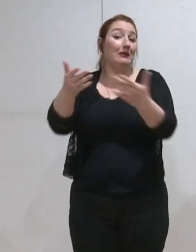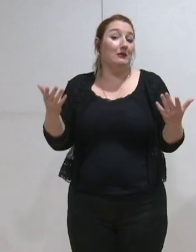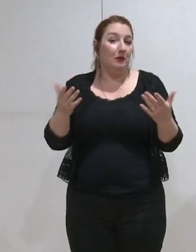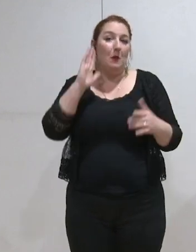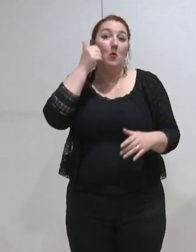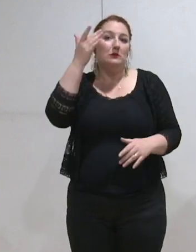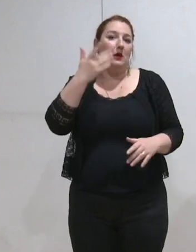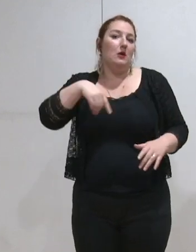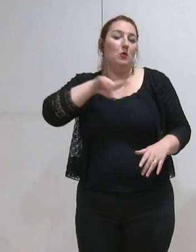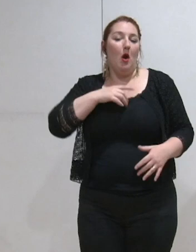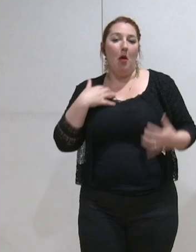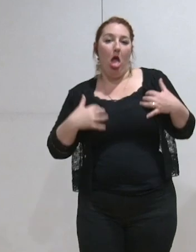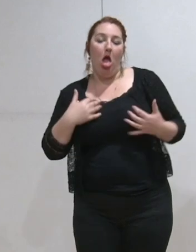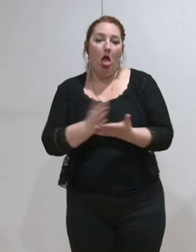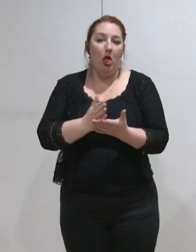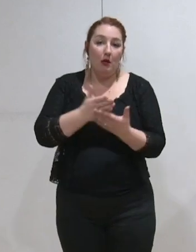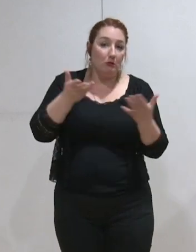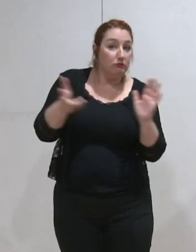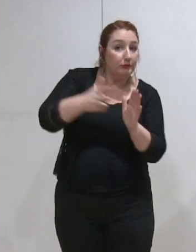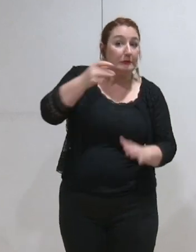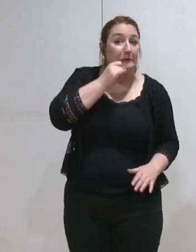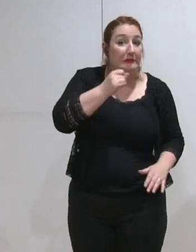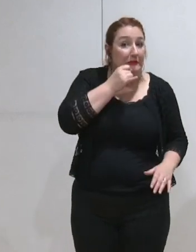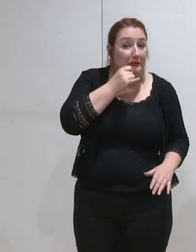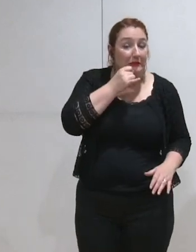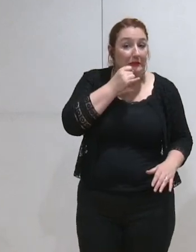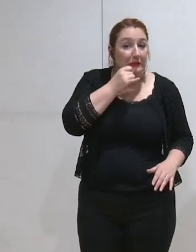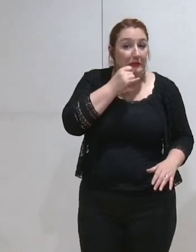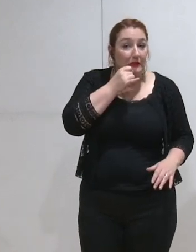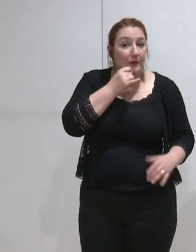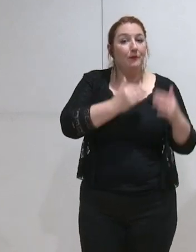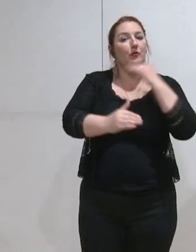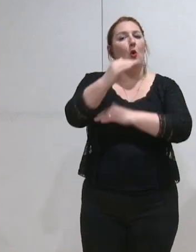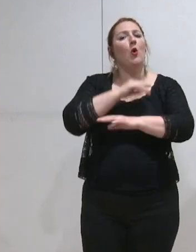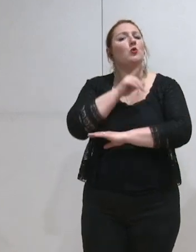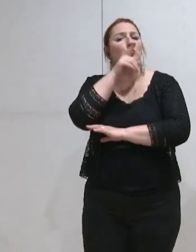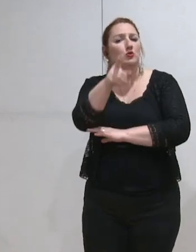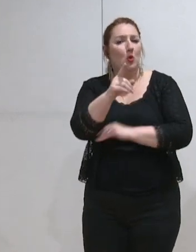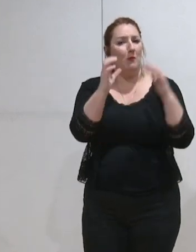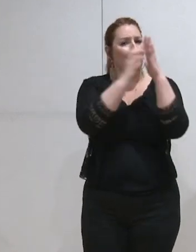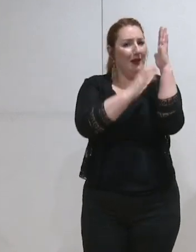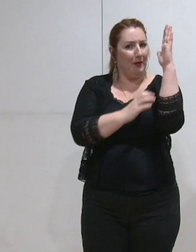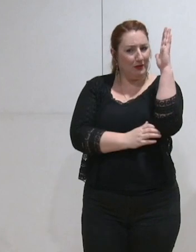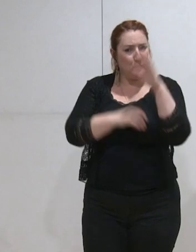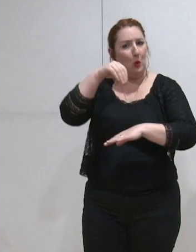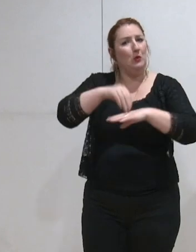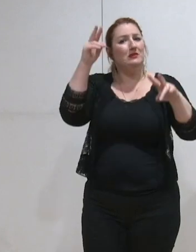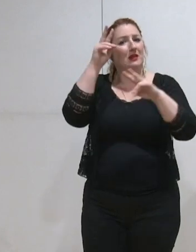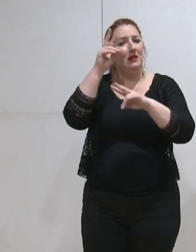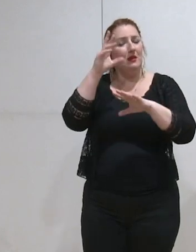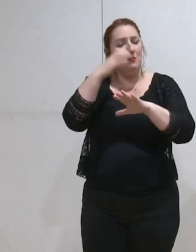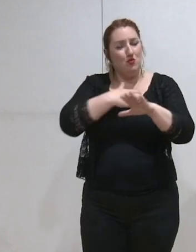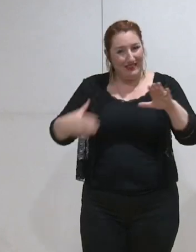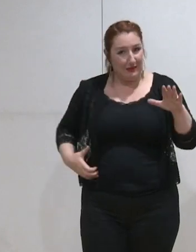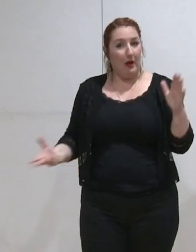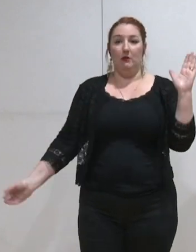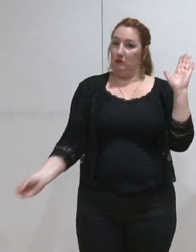précaution nous avions fait inscrire dans le à l'ordre du jour et dans les délibérations du conseil municipal l'autorisation